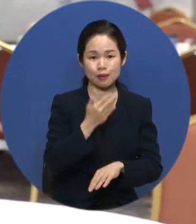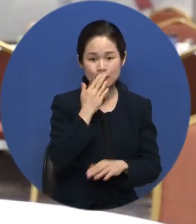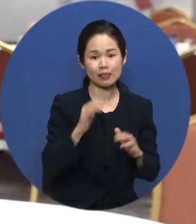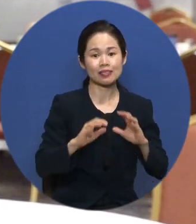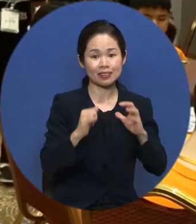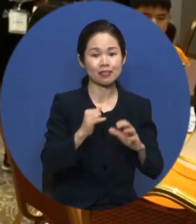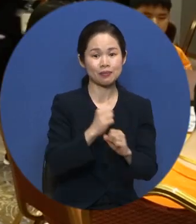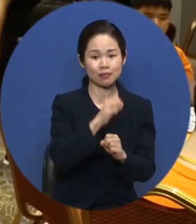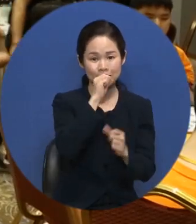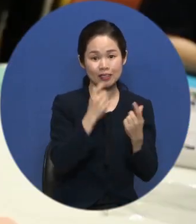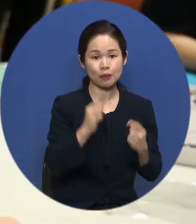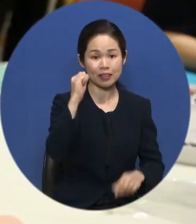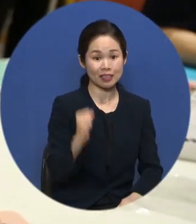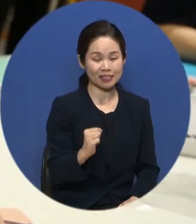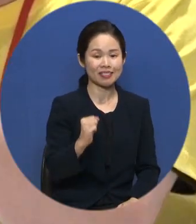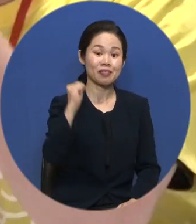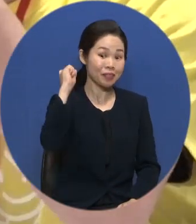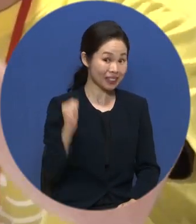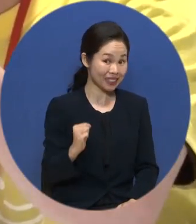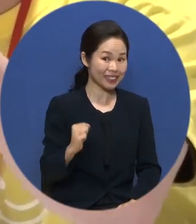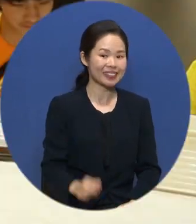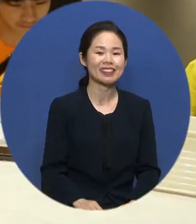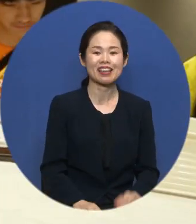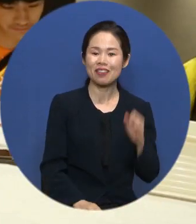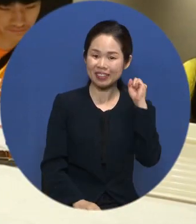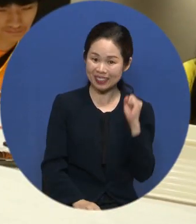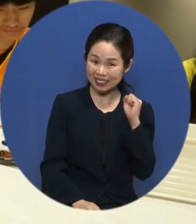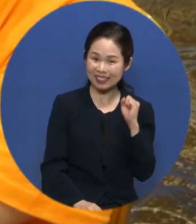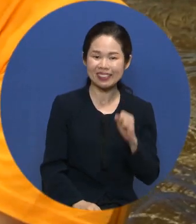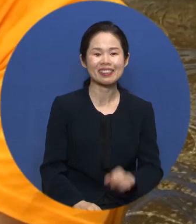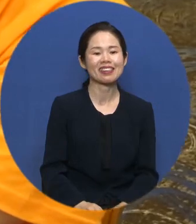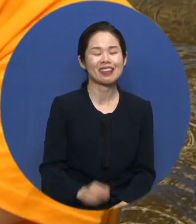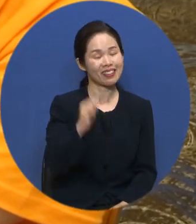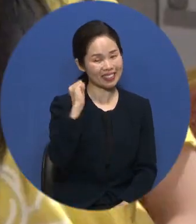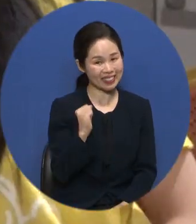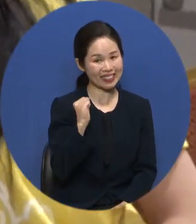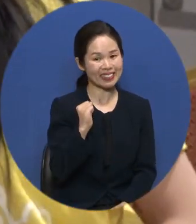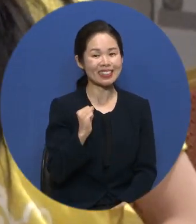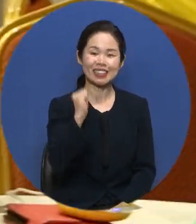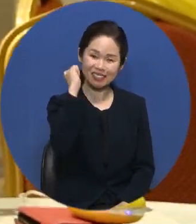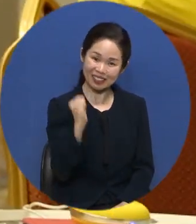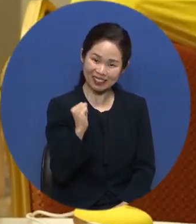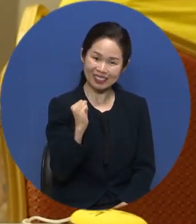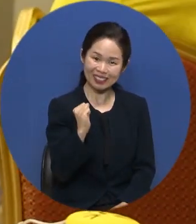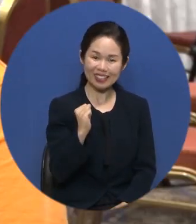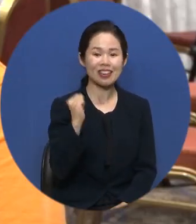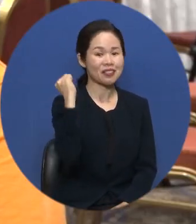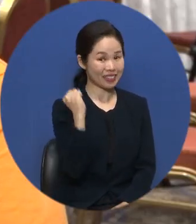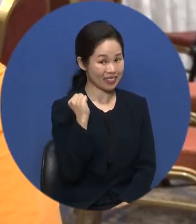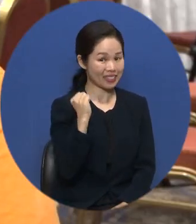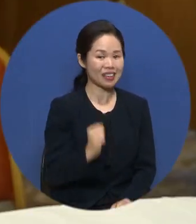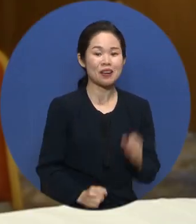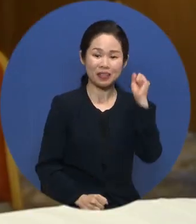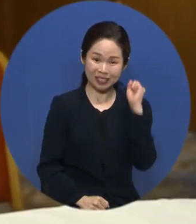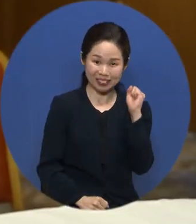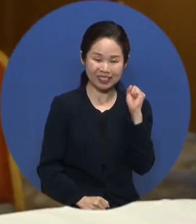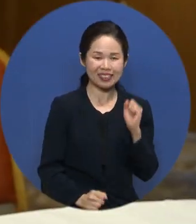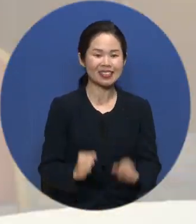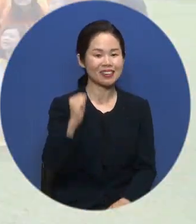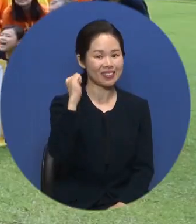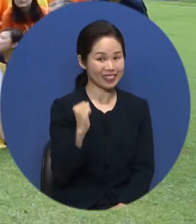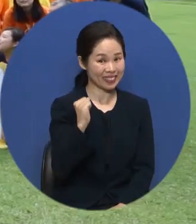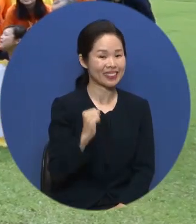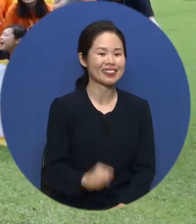화이팅! 화이팅! 화이팅! 화이팅! 화이팅! 화이팅! 화이팅! 화이팅! 화이팅!